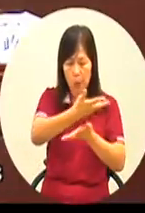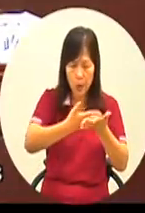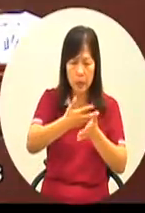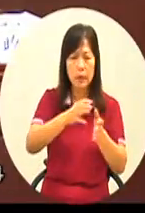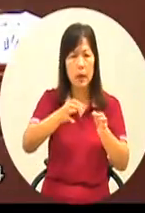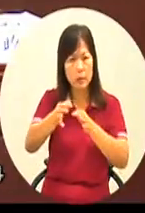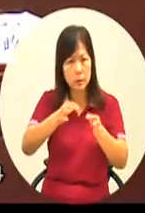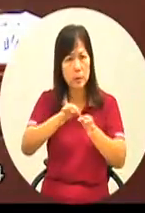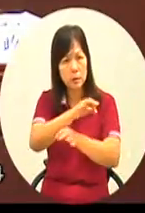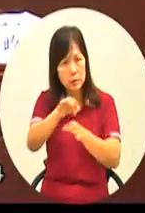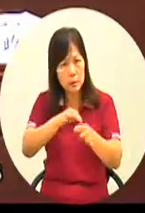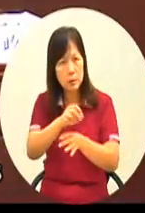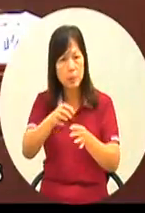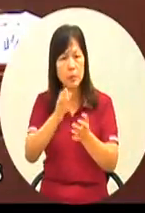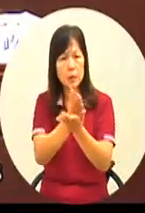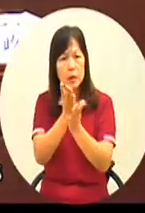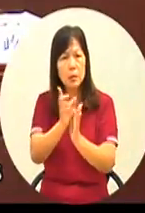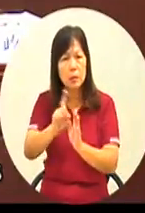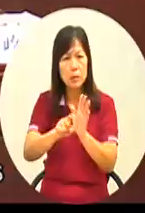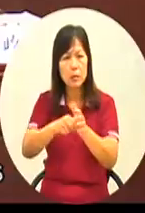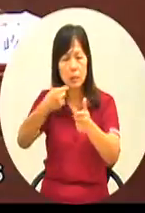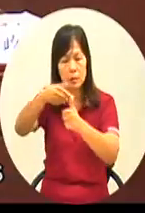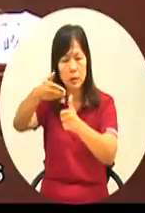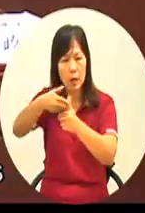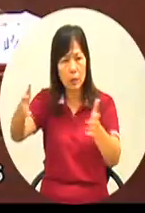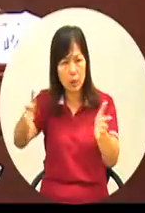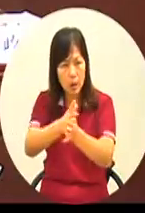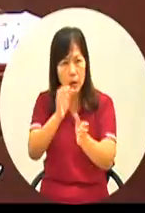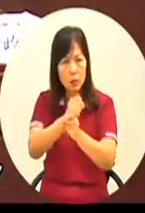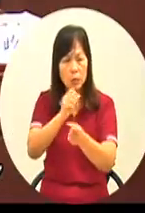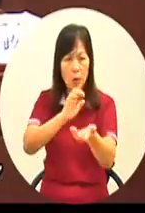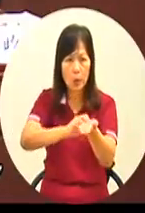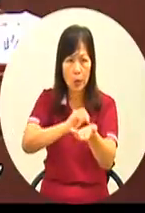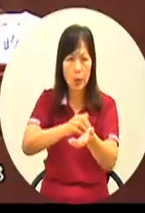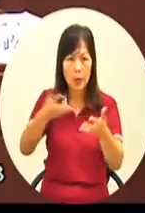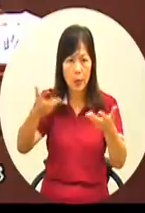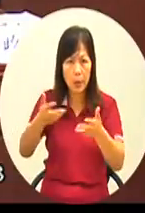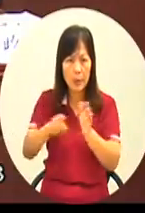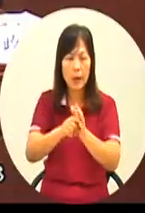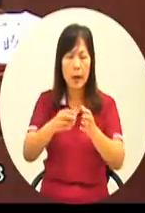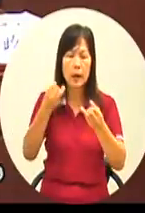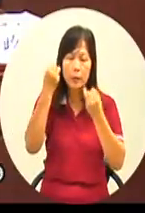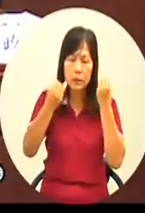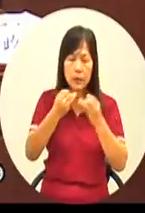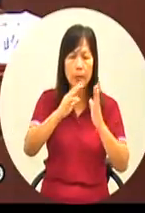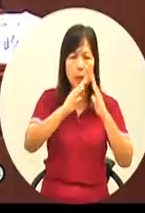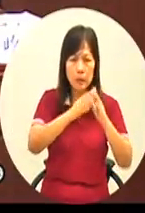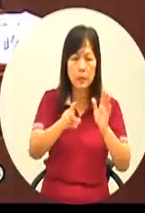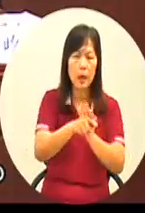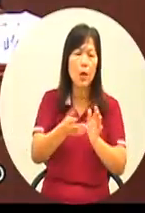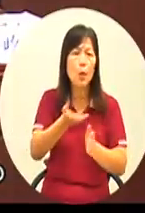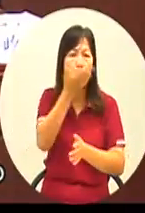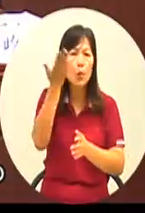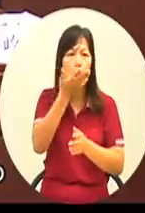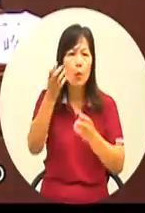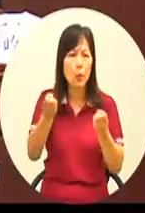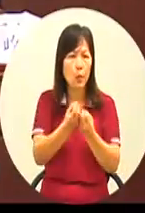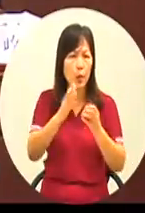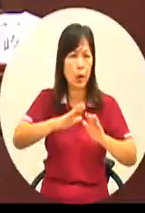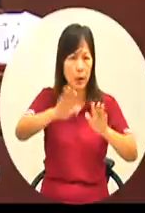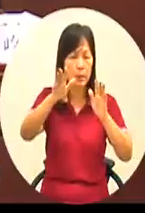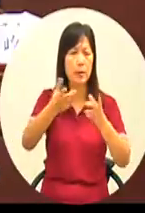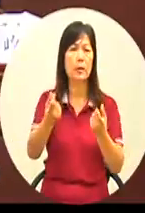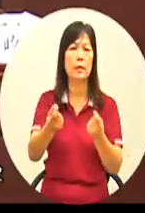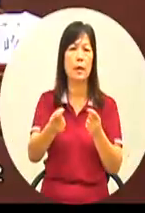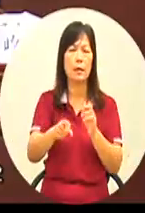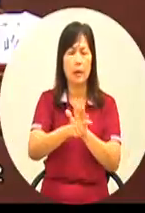整个那个教育合作医疗，还有姐妹市，甚至我们的观光的发展。我想我们现在非常重要的就是说，我